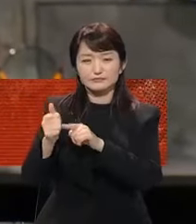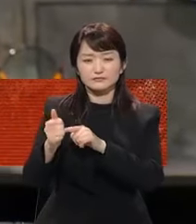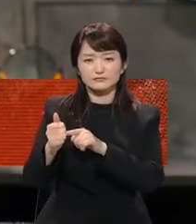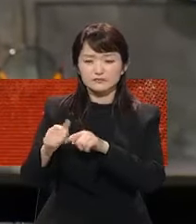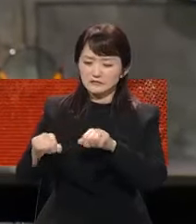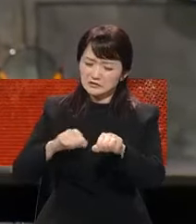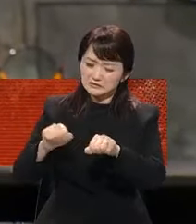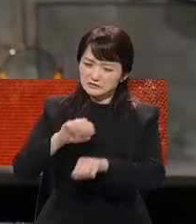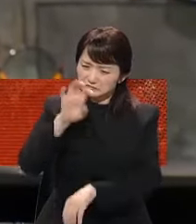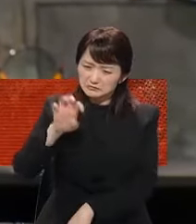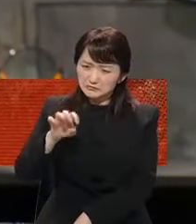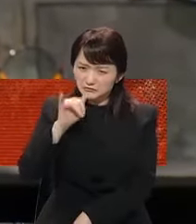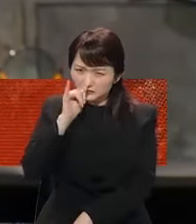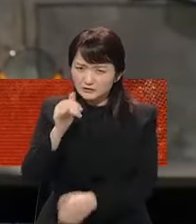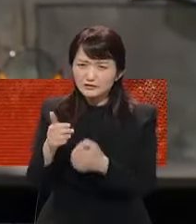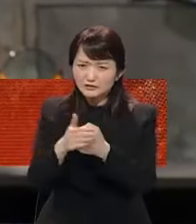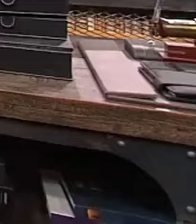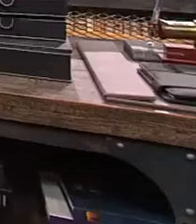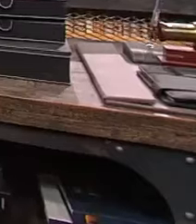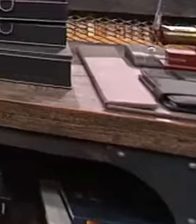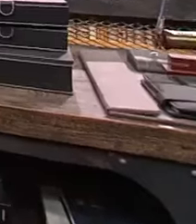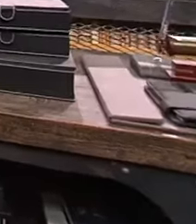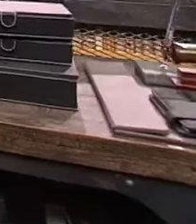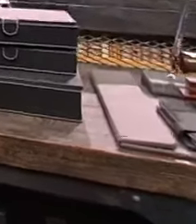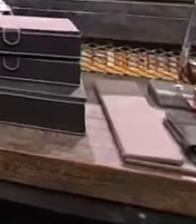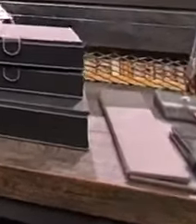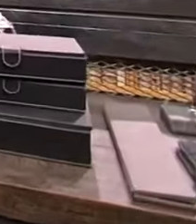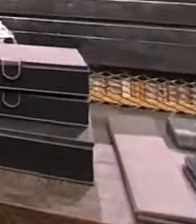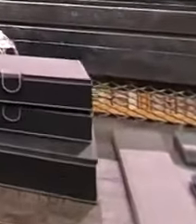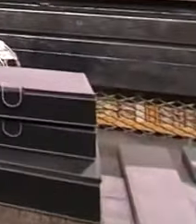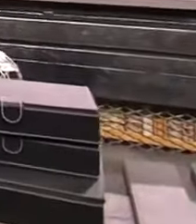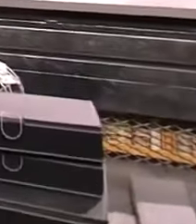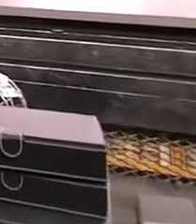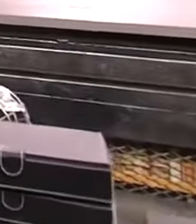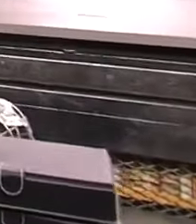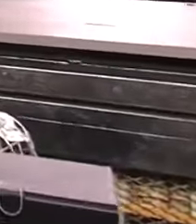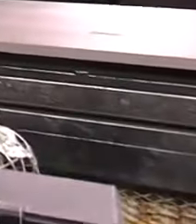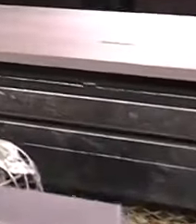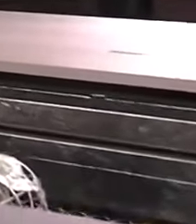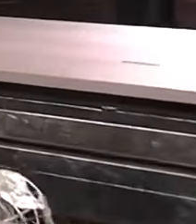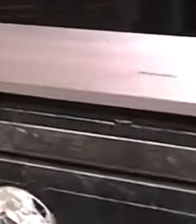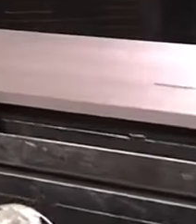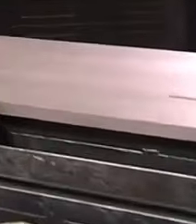같아요. 그래서 또 제보를 했다고 합니다. 아유. 이 사건의 진실을 추적하고